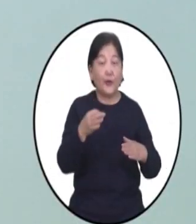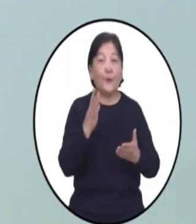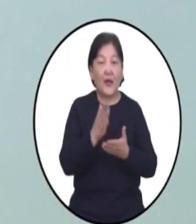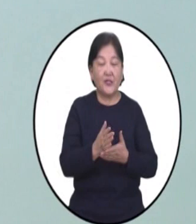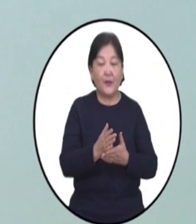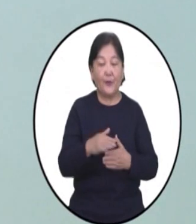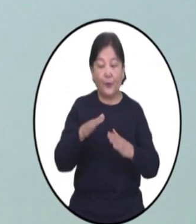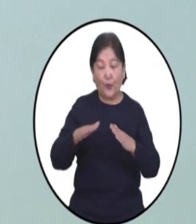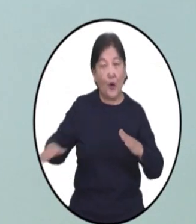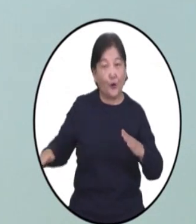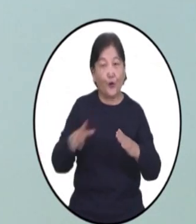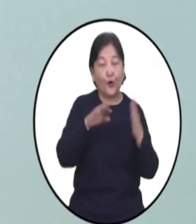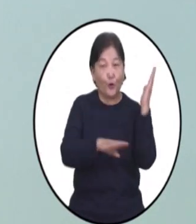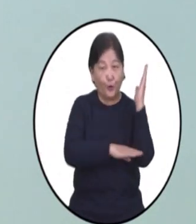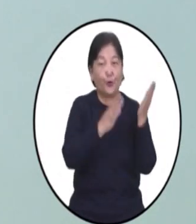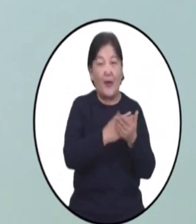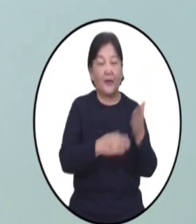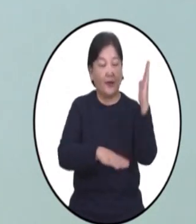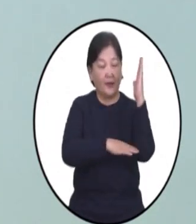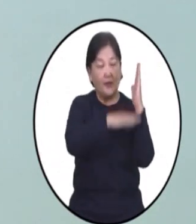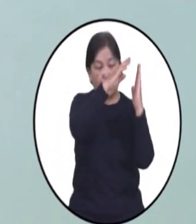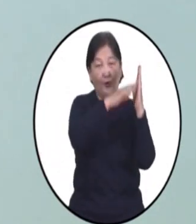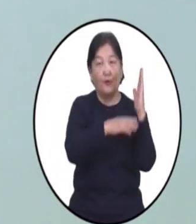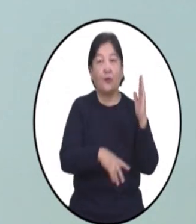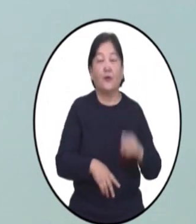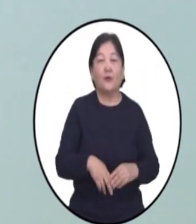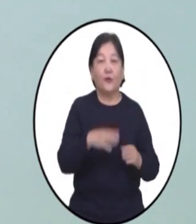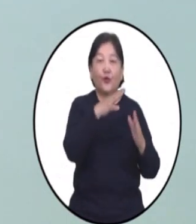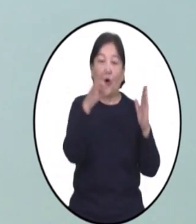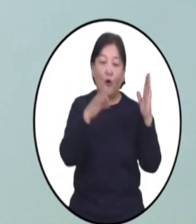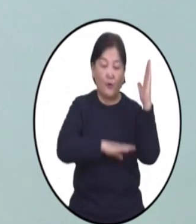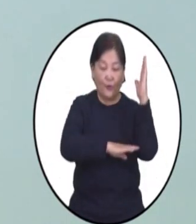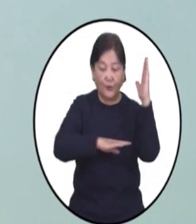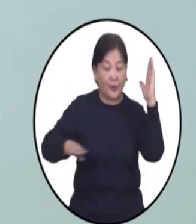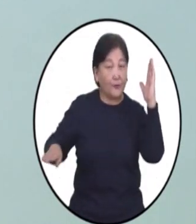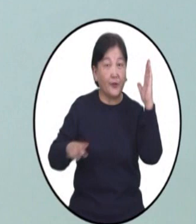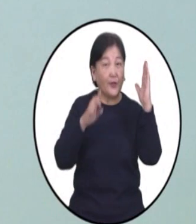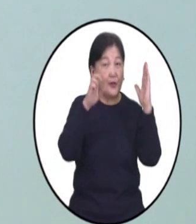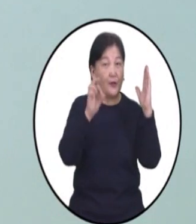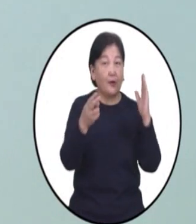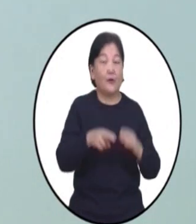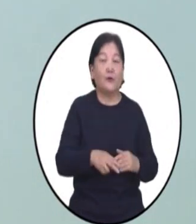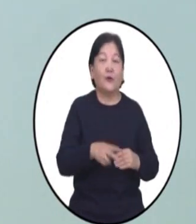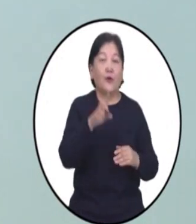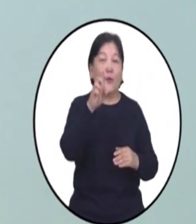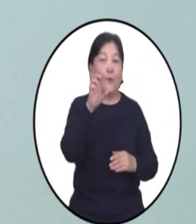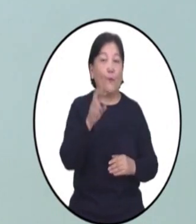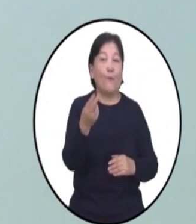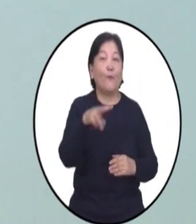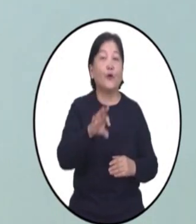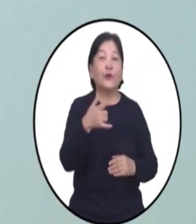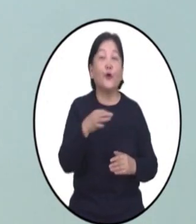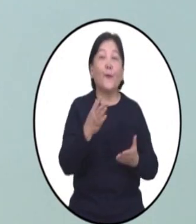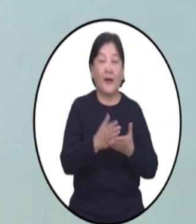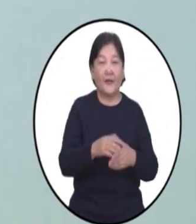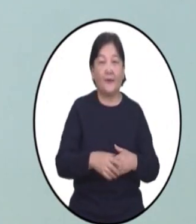тухайн өдрийг нь илэрхийлж байгаа гэсэн үг. За, тэгвэл энэ хоёр өгөгдсөн график, хоригдлогдсон давтамжийн графикийн хувьд